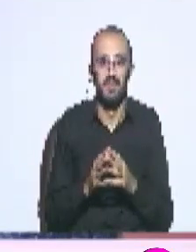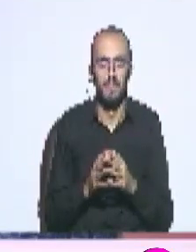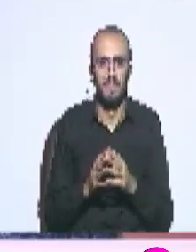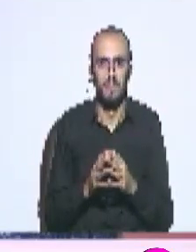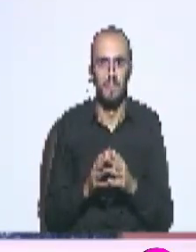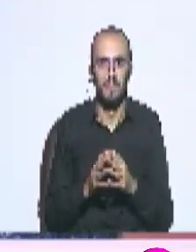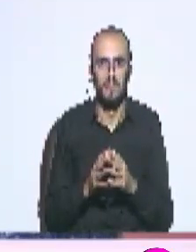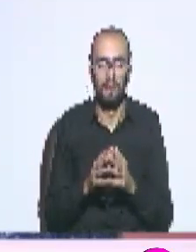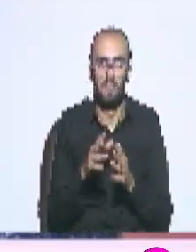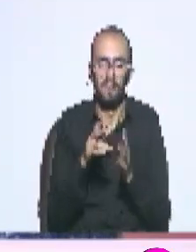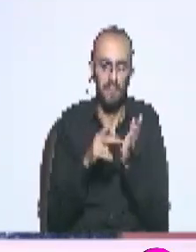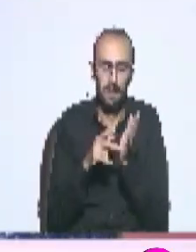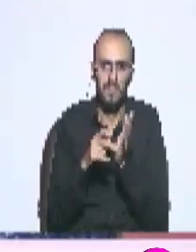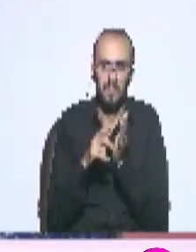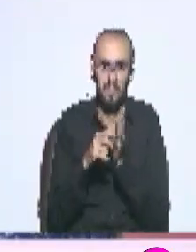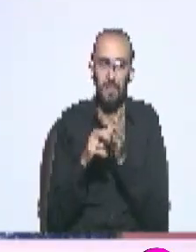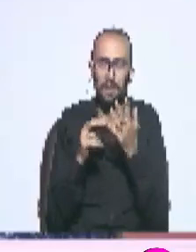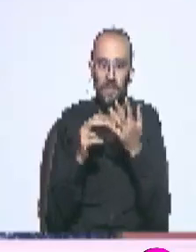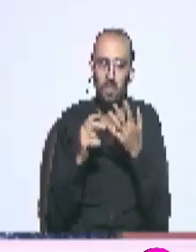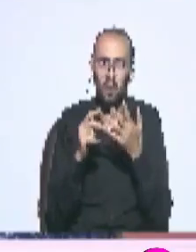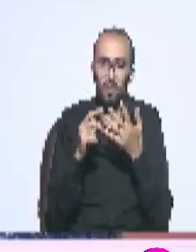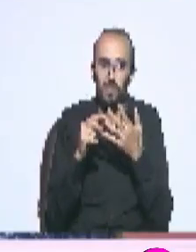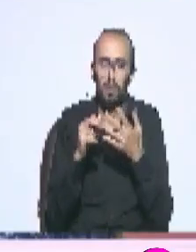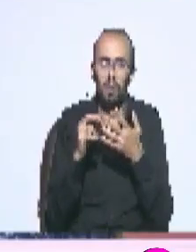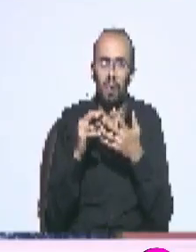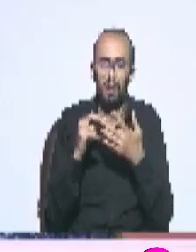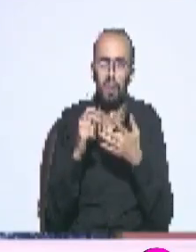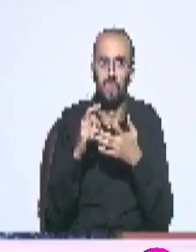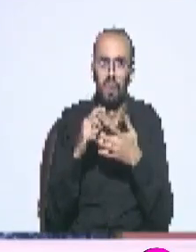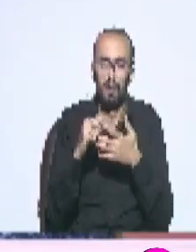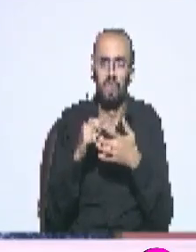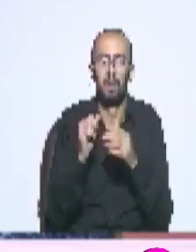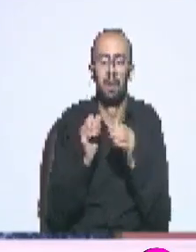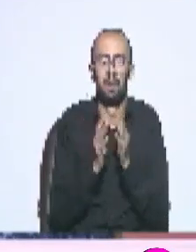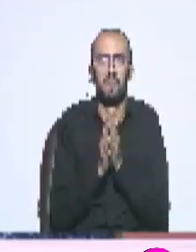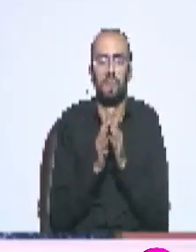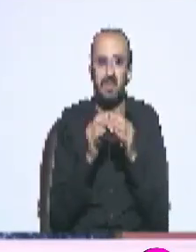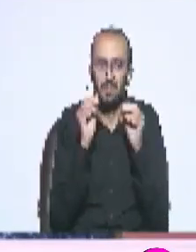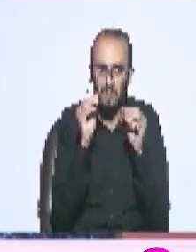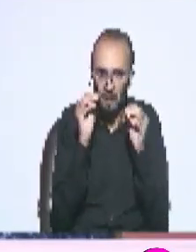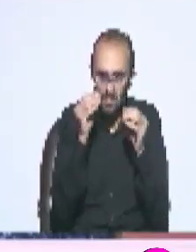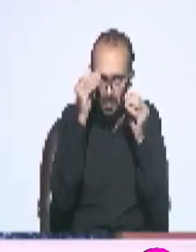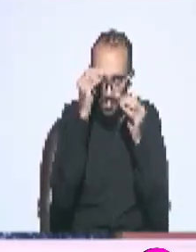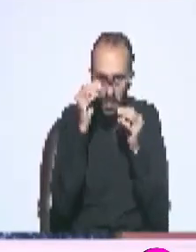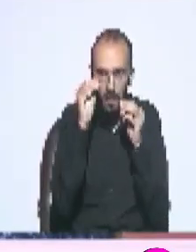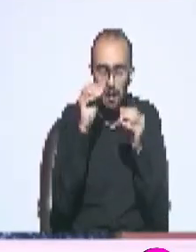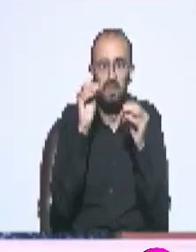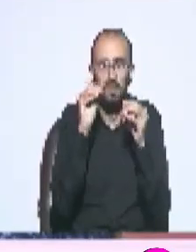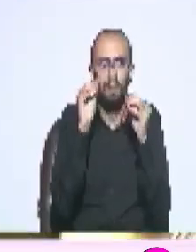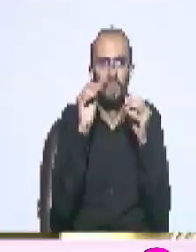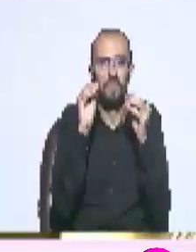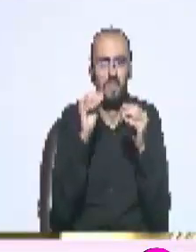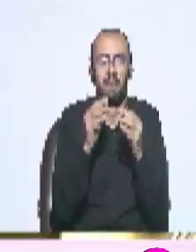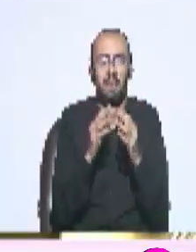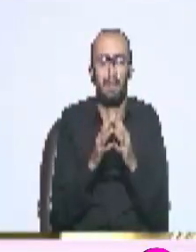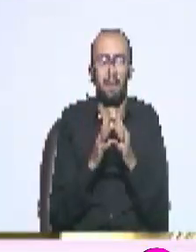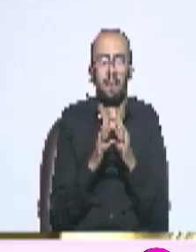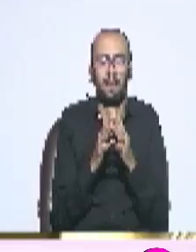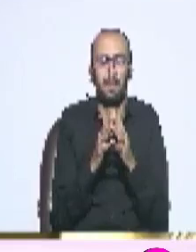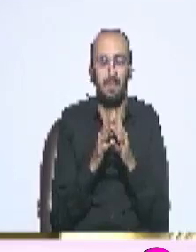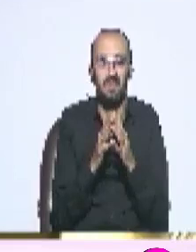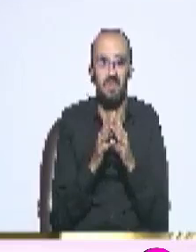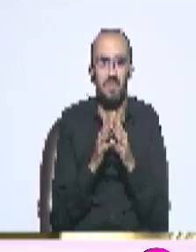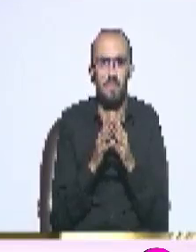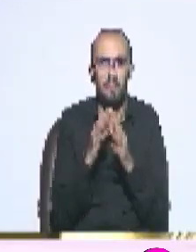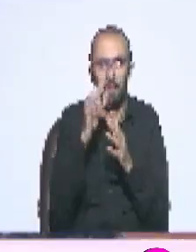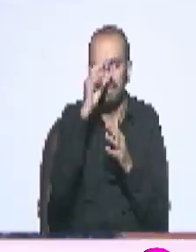وبنب بتدي نمشي معاه خطوه بخطوه ويبقى لينا طبعا دور في التوجيه لو في حاجه هو محتاج فيها توجيه لو هي